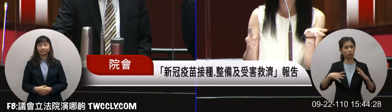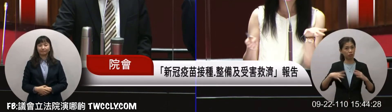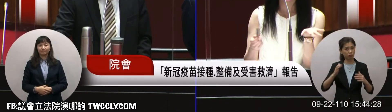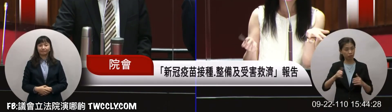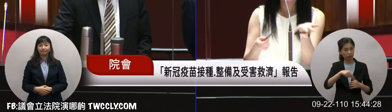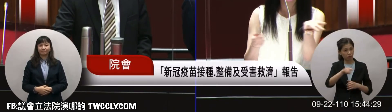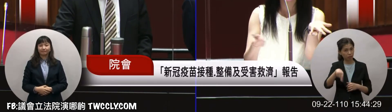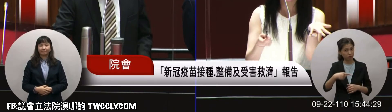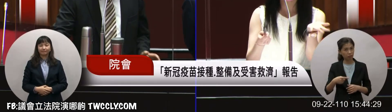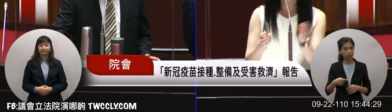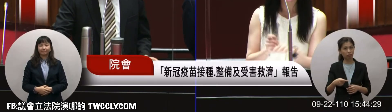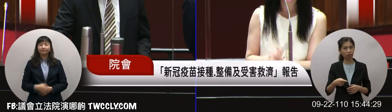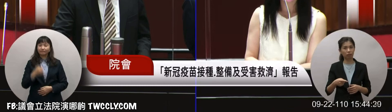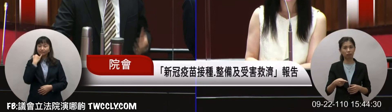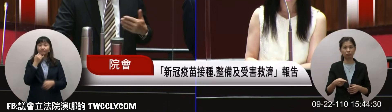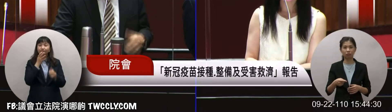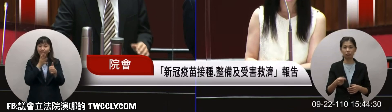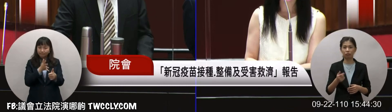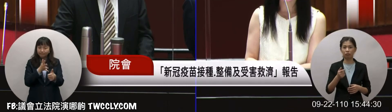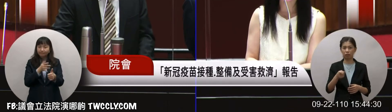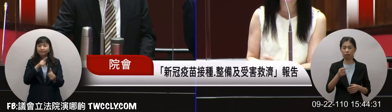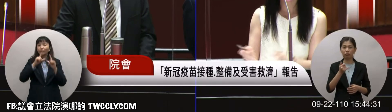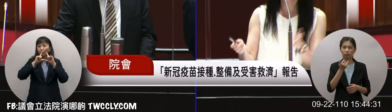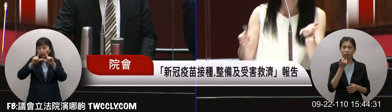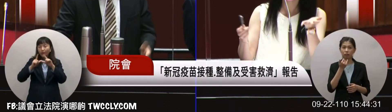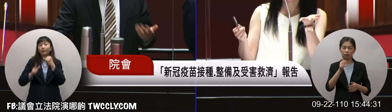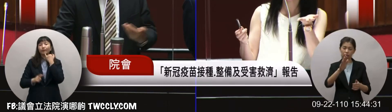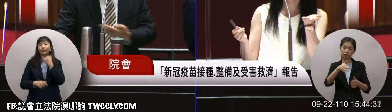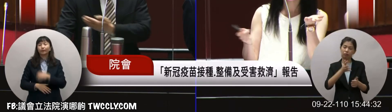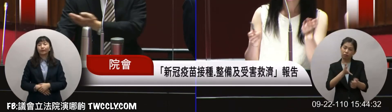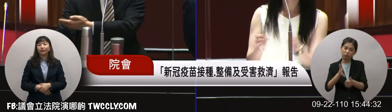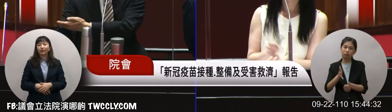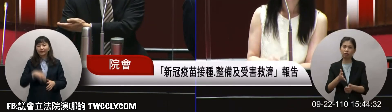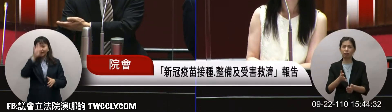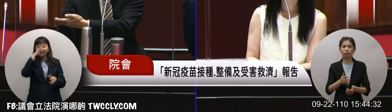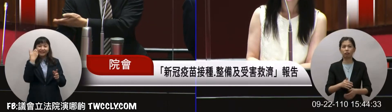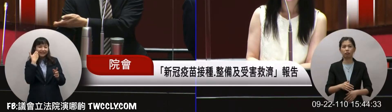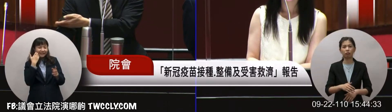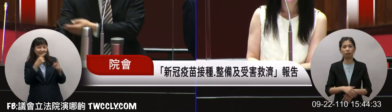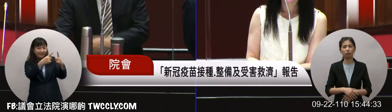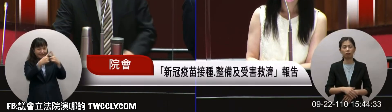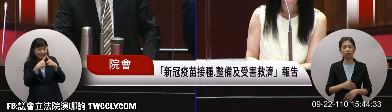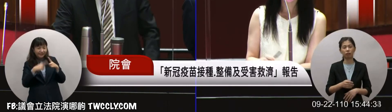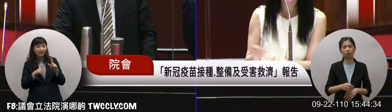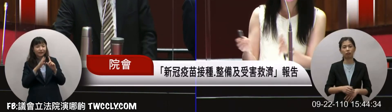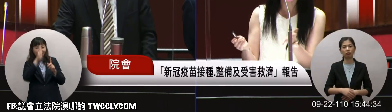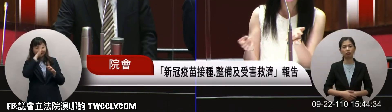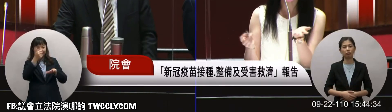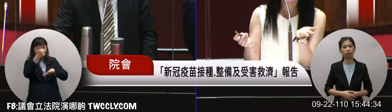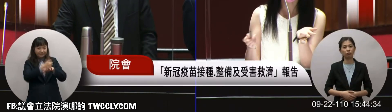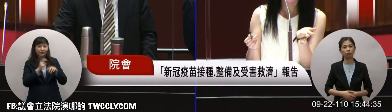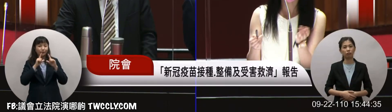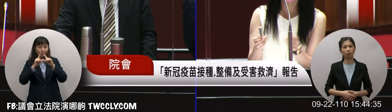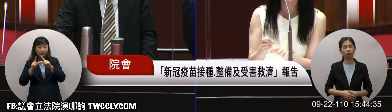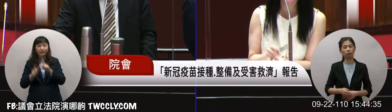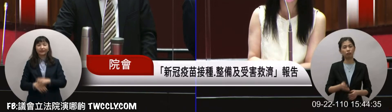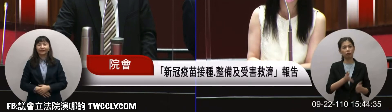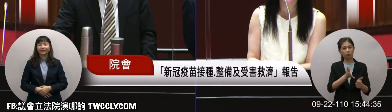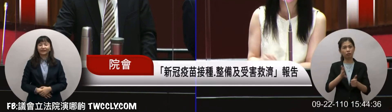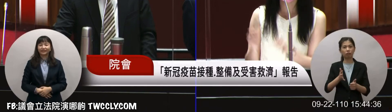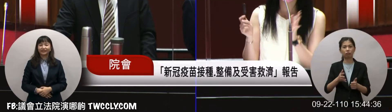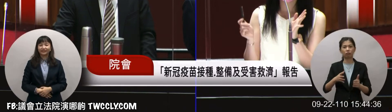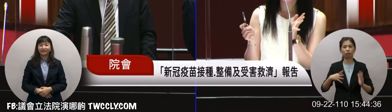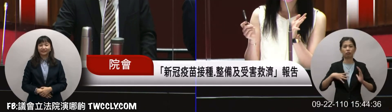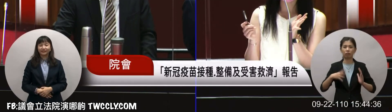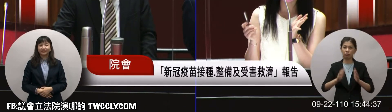是出来， 你可以问，他可以来打。 好啊，好， 那可以。所以你就要请哪一个来问？你请他上 来。那我们可以请在座的官